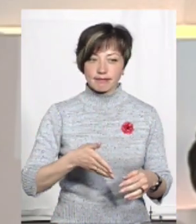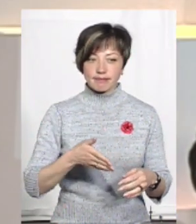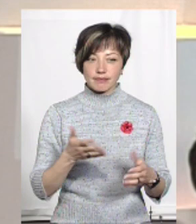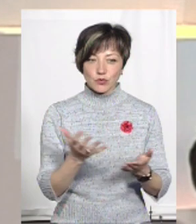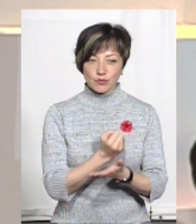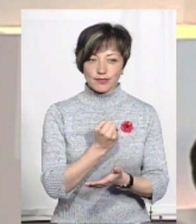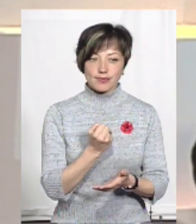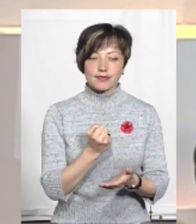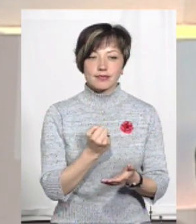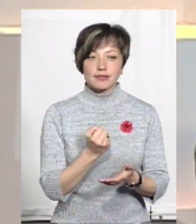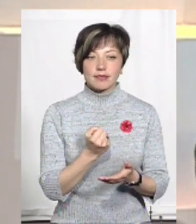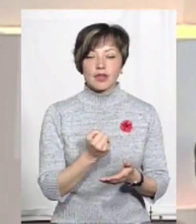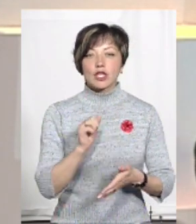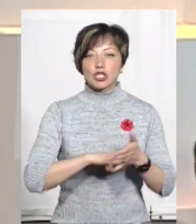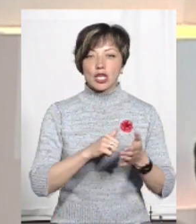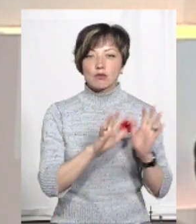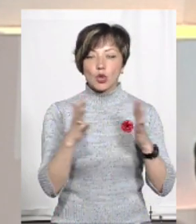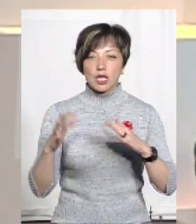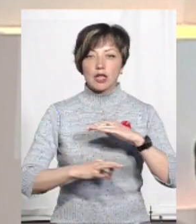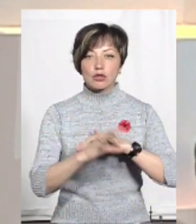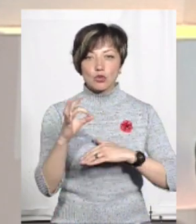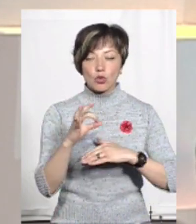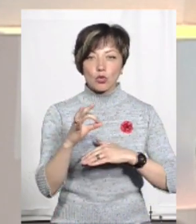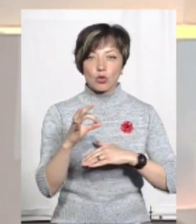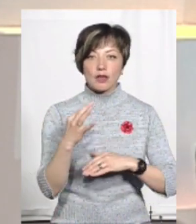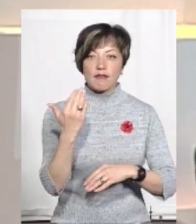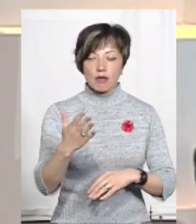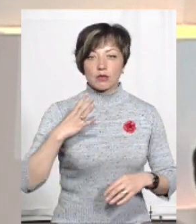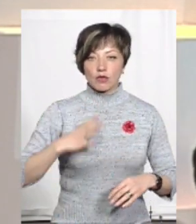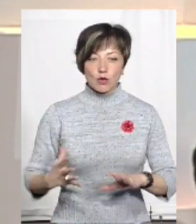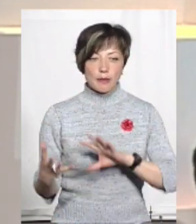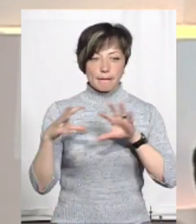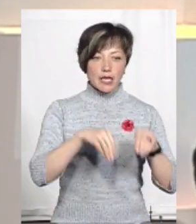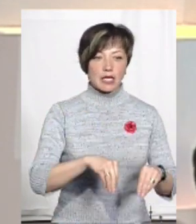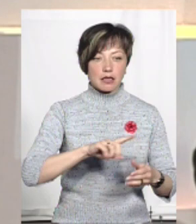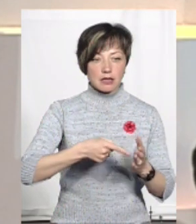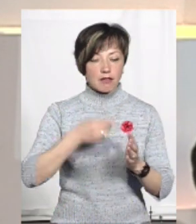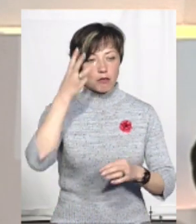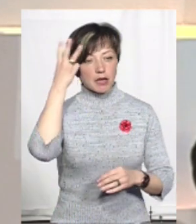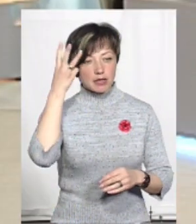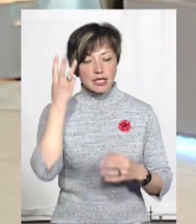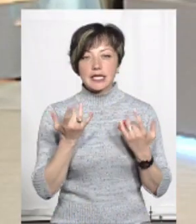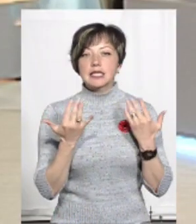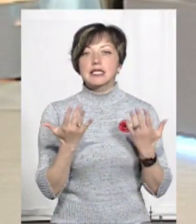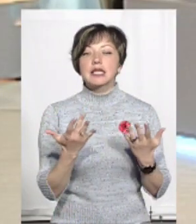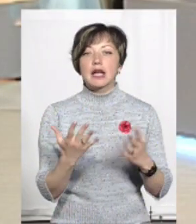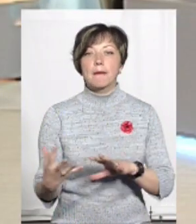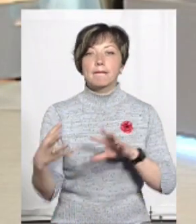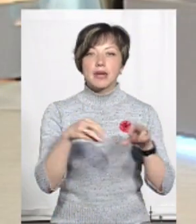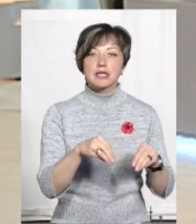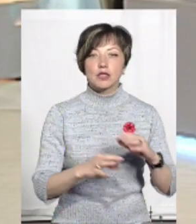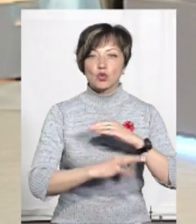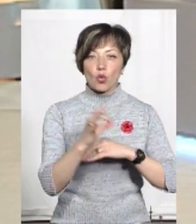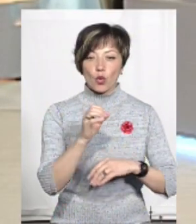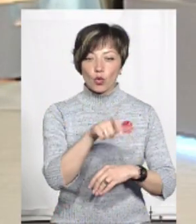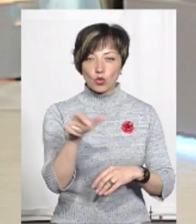І, пані Тетяно, через події на Сході вам довелося переїхати до Хмельницького. Скільки переселенців зі